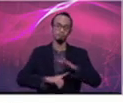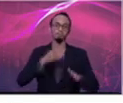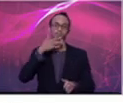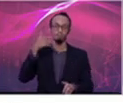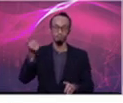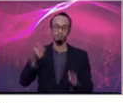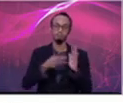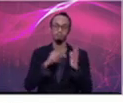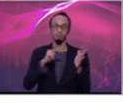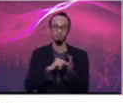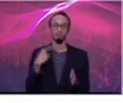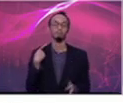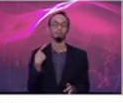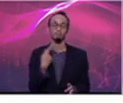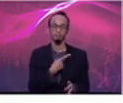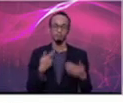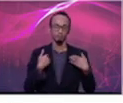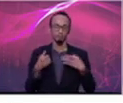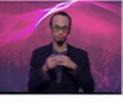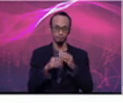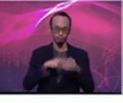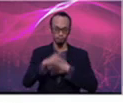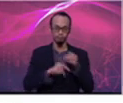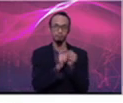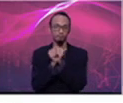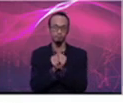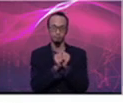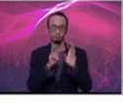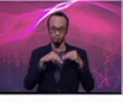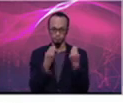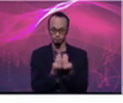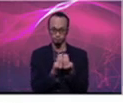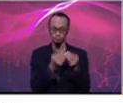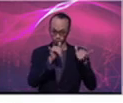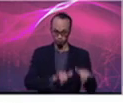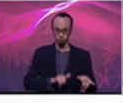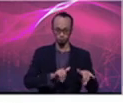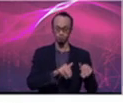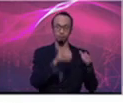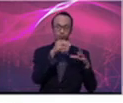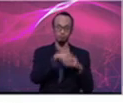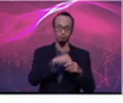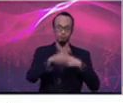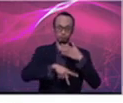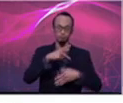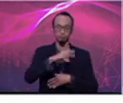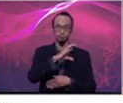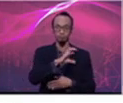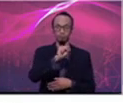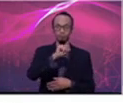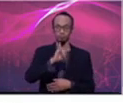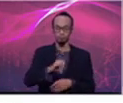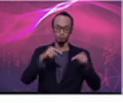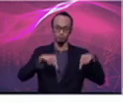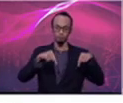maknanya kita ada program dalam masyarakat dia duduk dia duduk dalam er dalam dalam dalam er program CSI yang ada